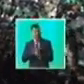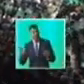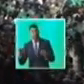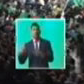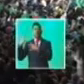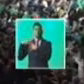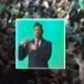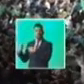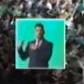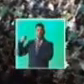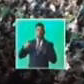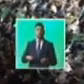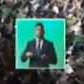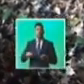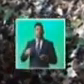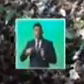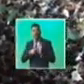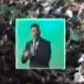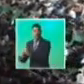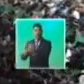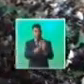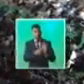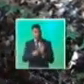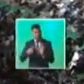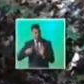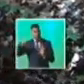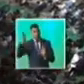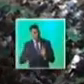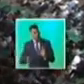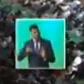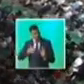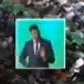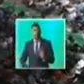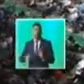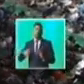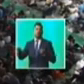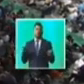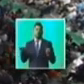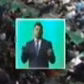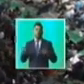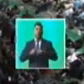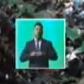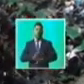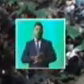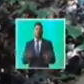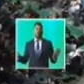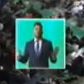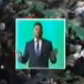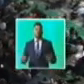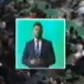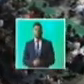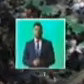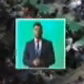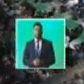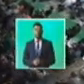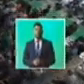Σας λέω και πάλι, θα εξαρτηθεί η στάση του ΠΑΣΟΚ από το ποσοστό το οποίο θα λάβει το ΠΑΣΟΚ. Είναι άλλο να έχει ένα ποσοστό της τάξης του 12% και